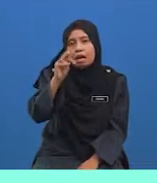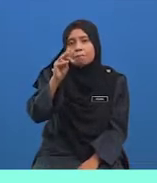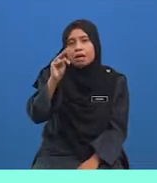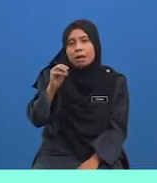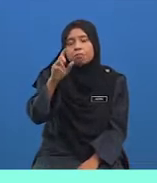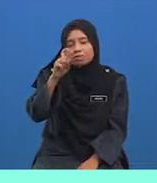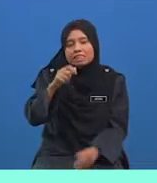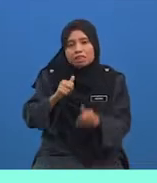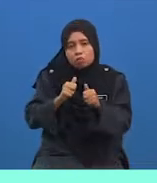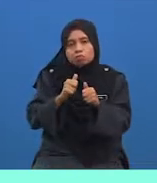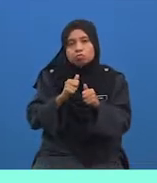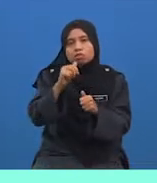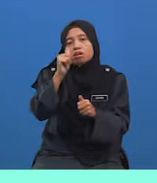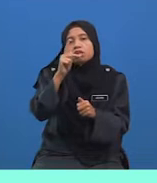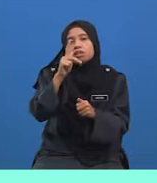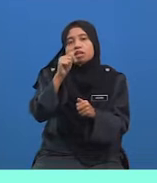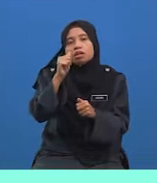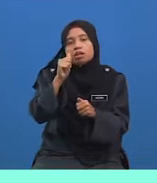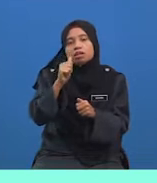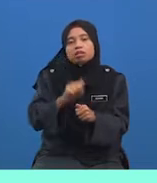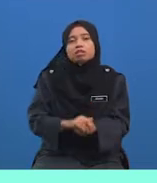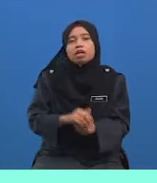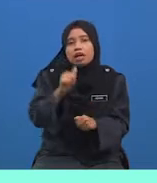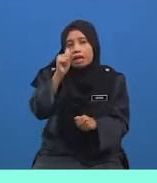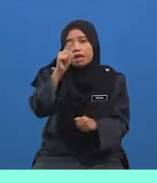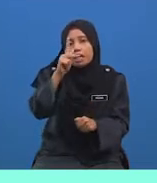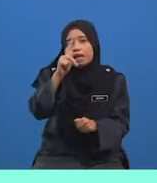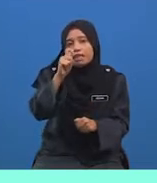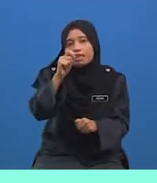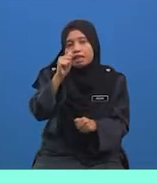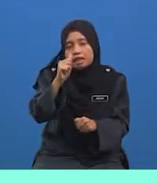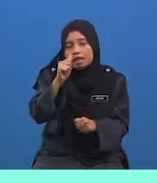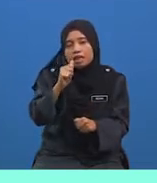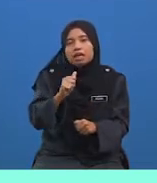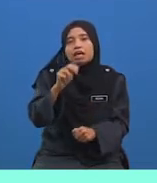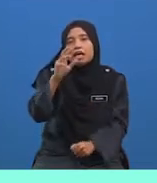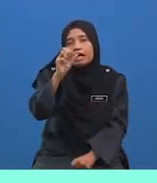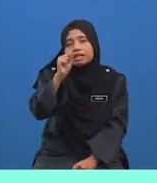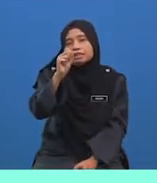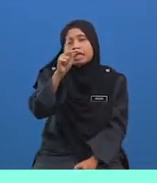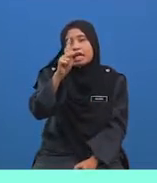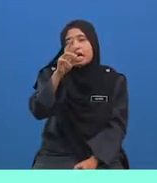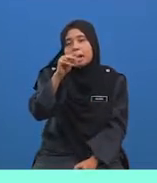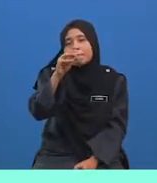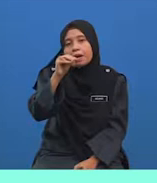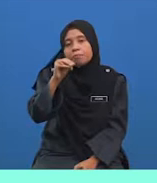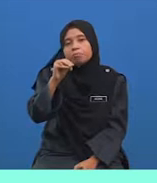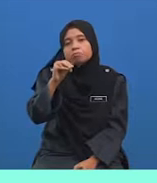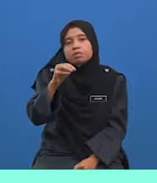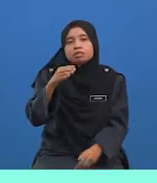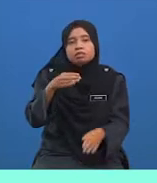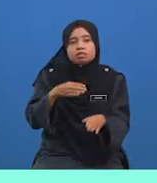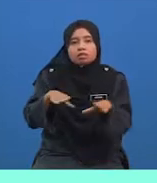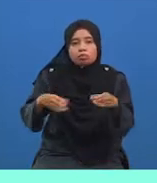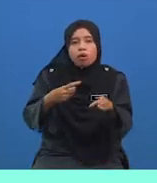SKMM. Akta Suruhanjaya Komunikasi dan Multimedia Malaysia yang ditubuhkan